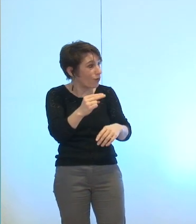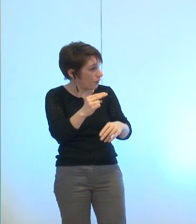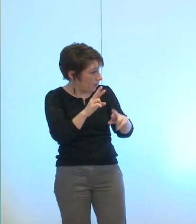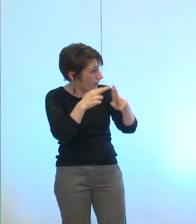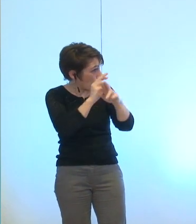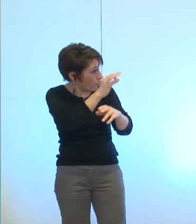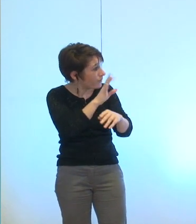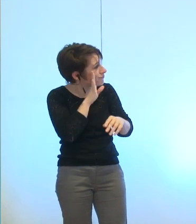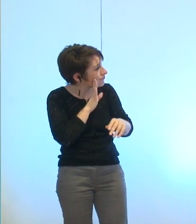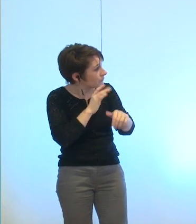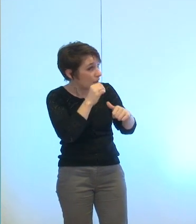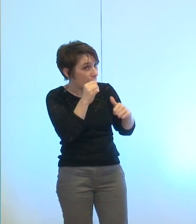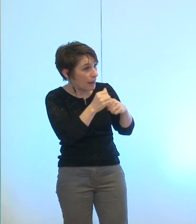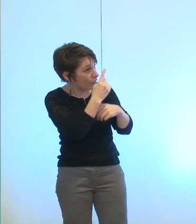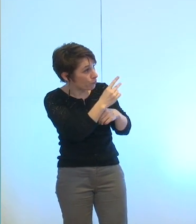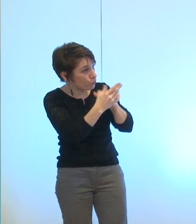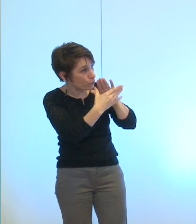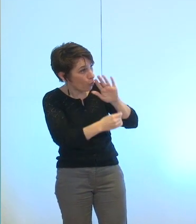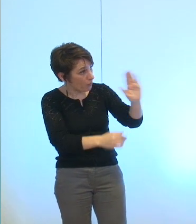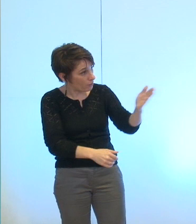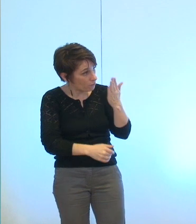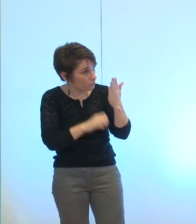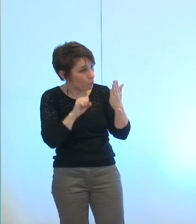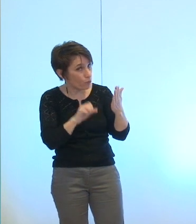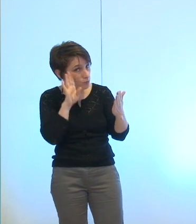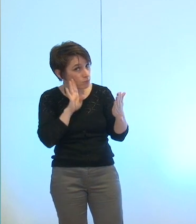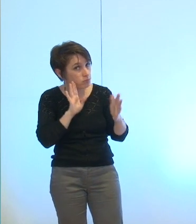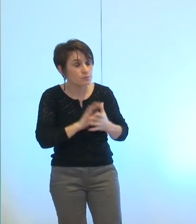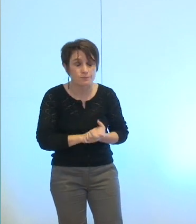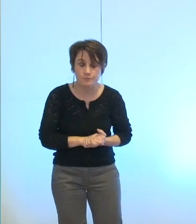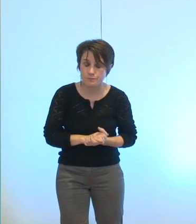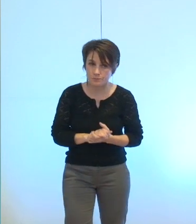était possible de nous communiquer la réponse que vous leur avez